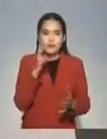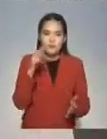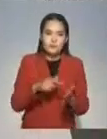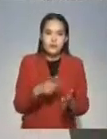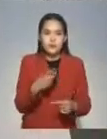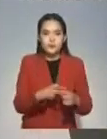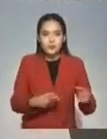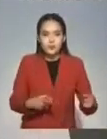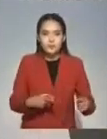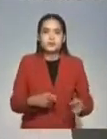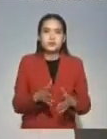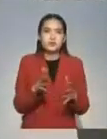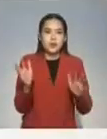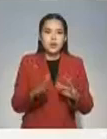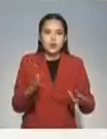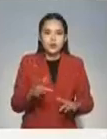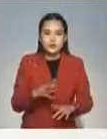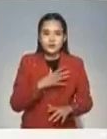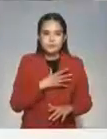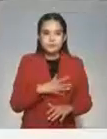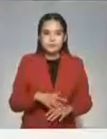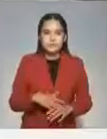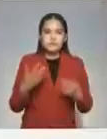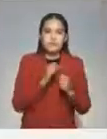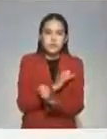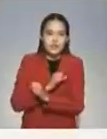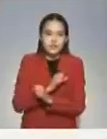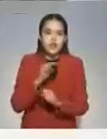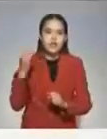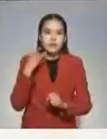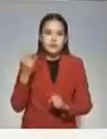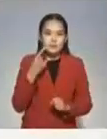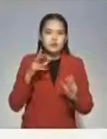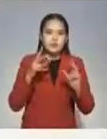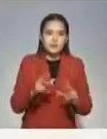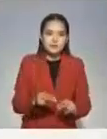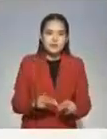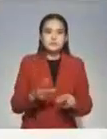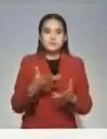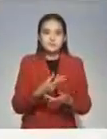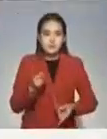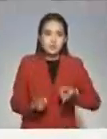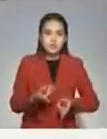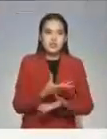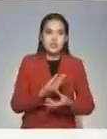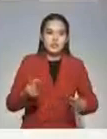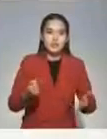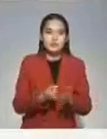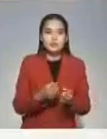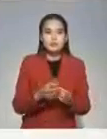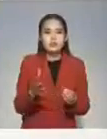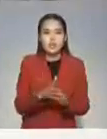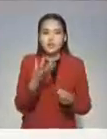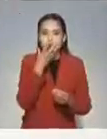полторы две месячных нормы осадков за этот период выходные павлодарцам обещают настоящую весну днём до 15 градусов